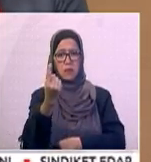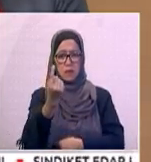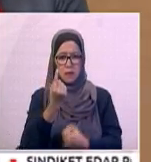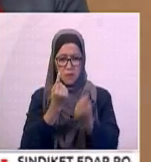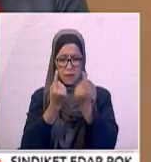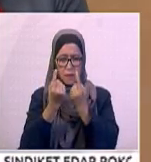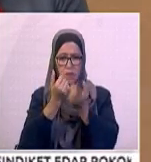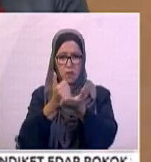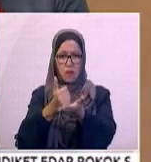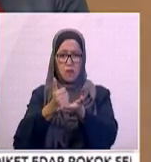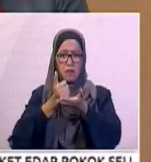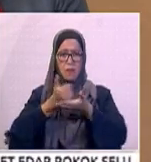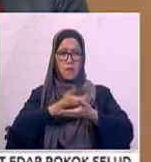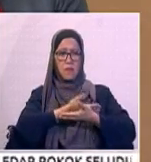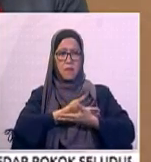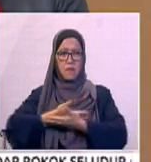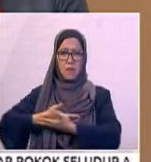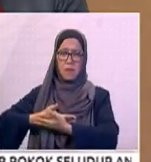anak saya ni